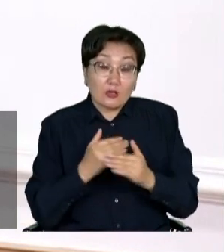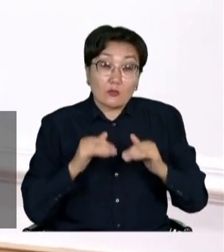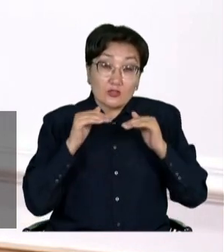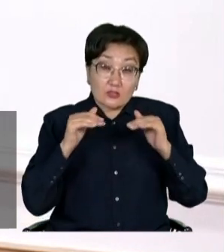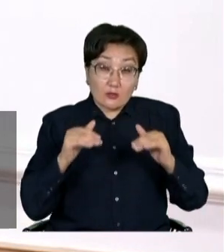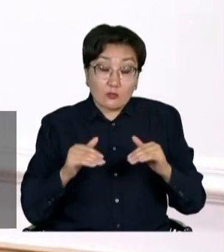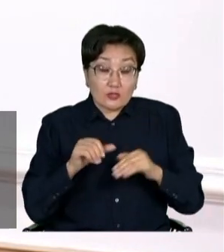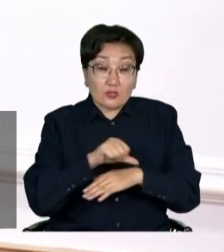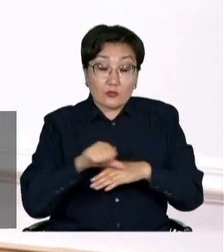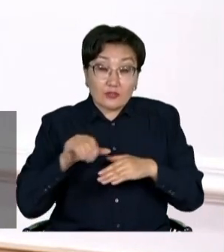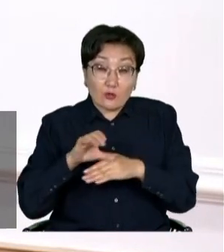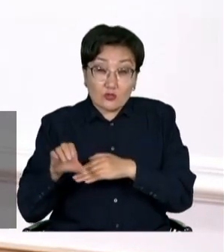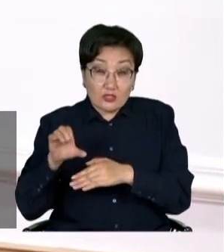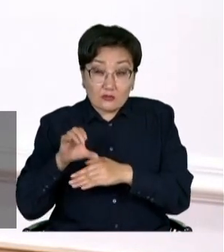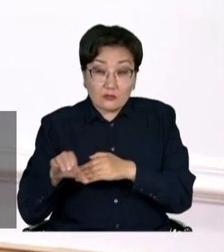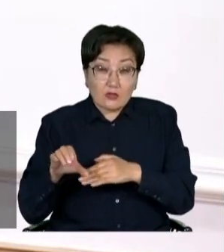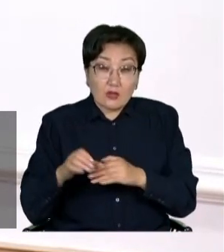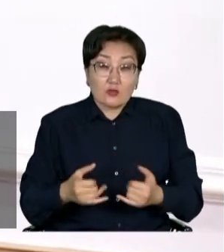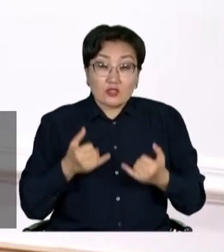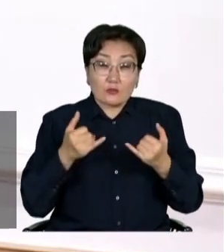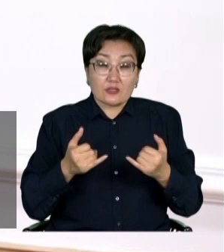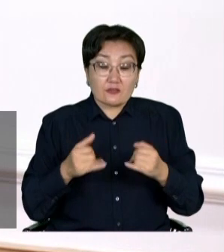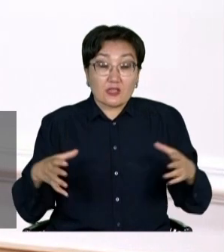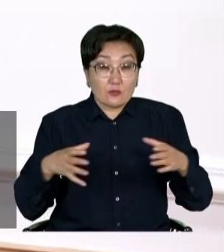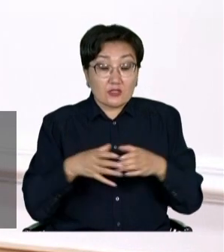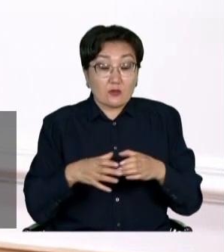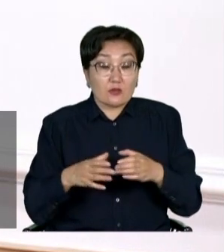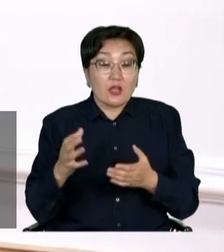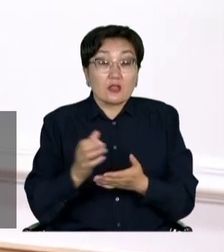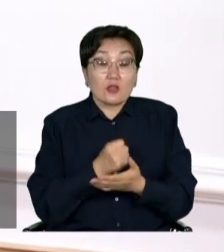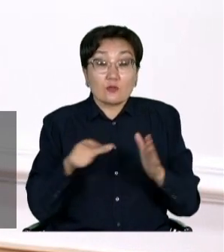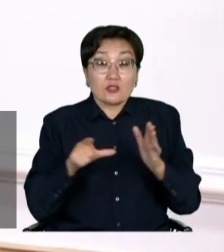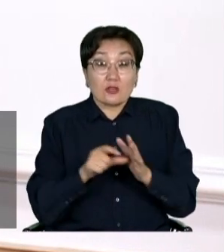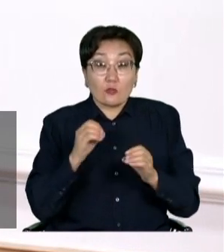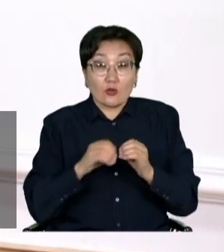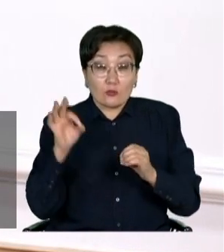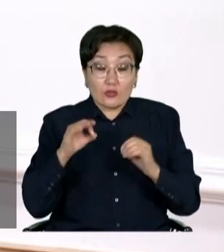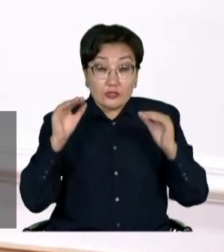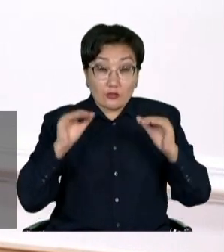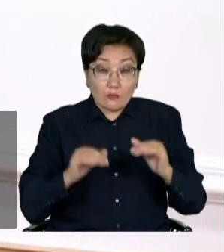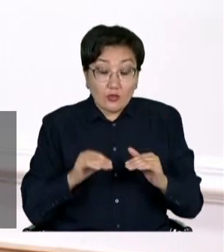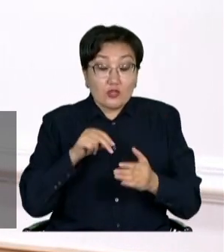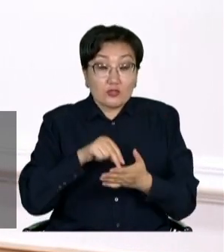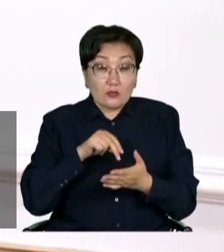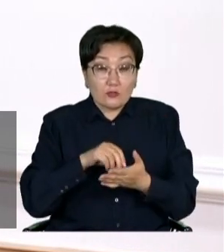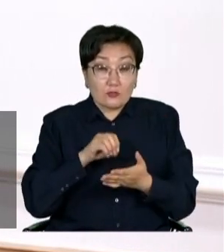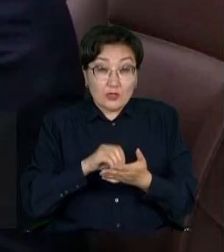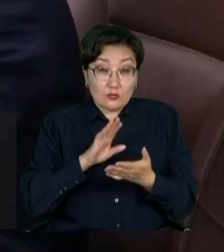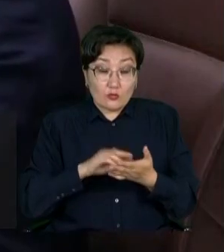өнімдерді экспорттаушылар үшін корпоративтік табыс салығының 10% төмендетілген мөлшерлемесі